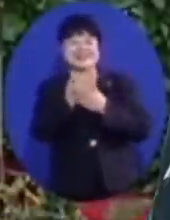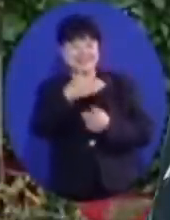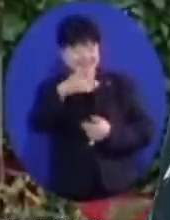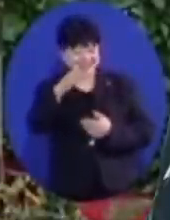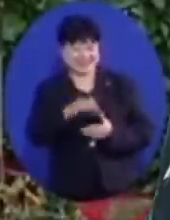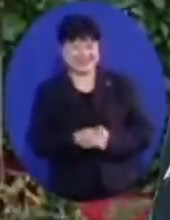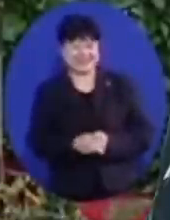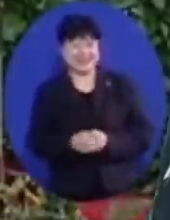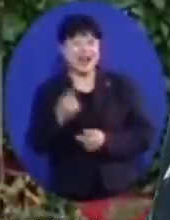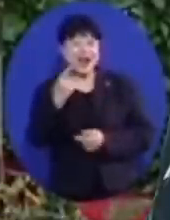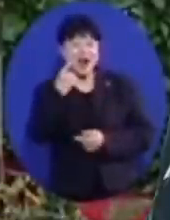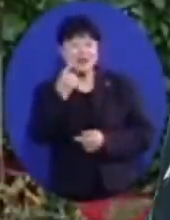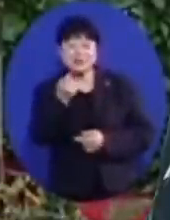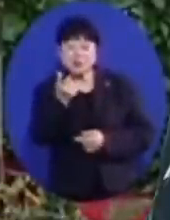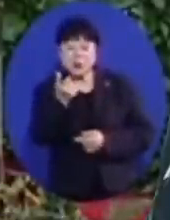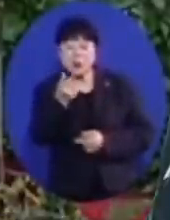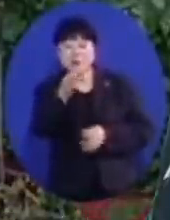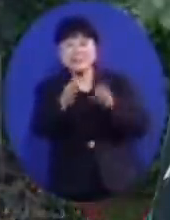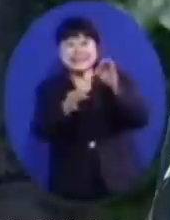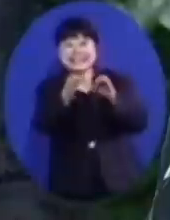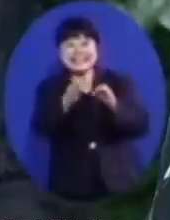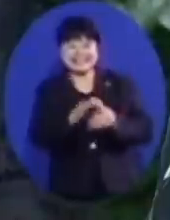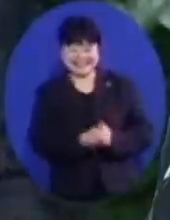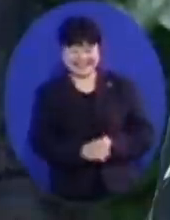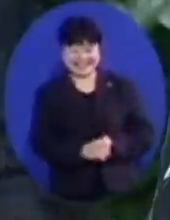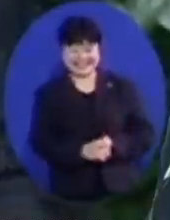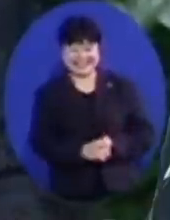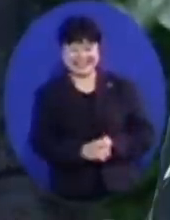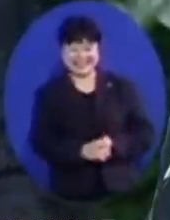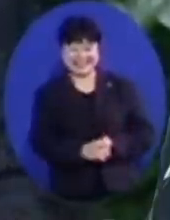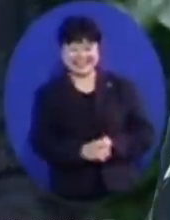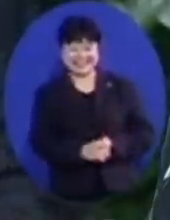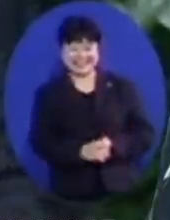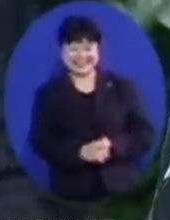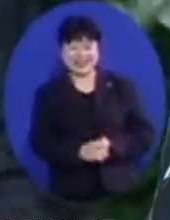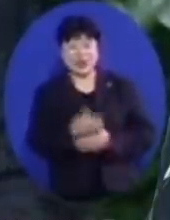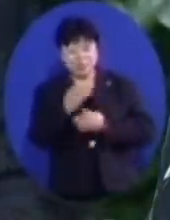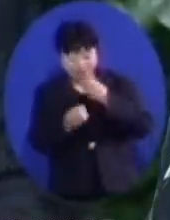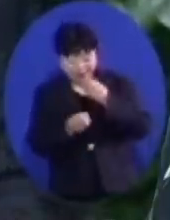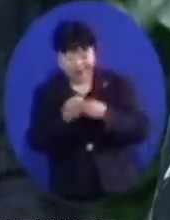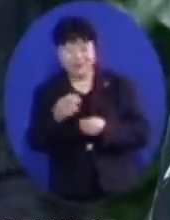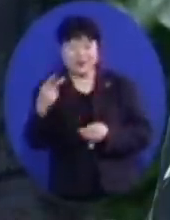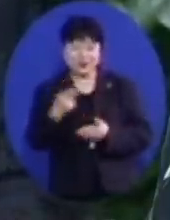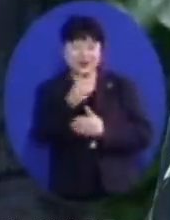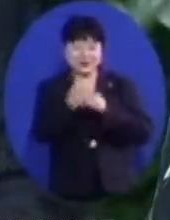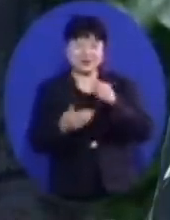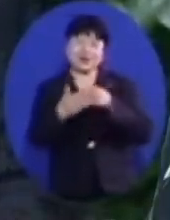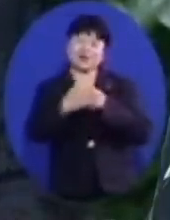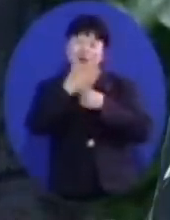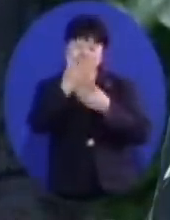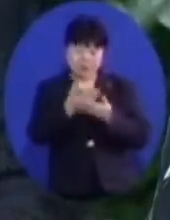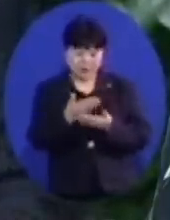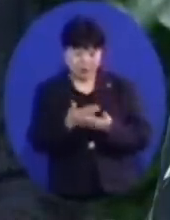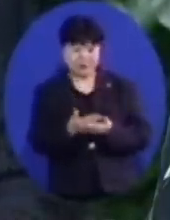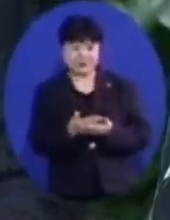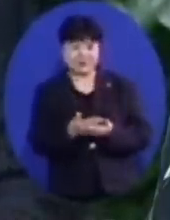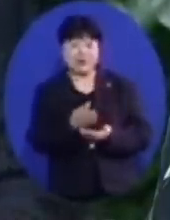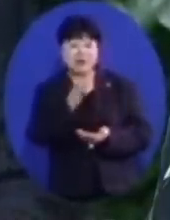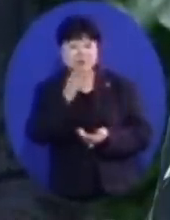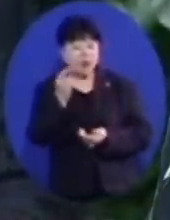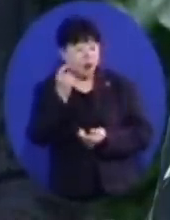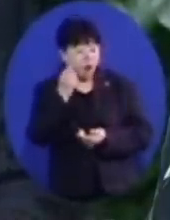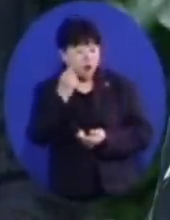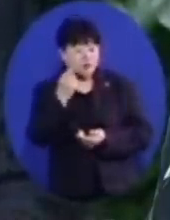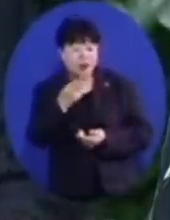거짓말을 조금씩 하면서 장사를 했어요 그러나 자꾸 회개를 하고 하나님께 도움을 구하니까 정말로